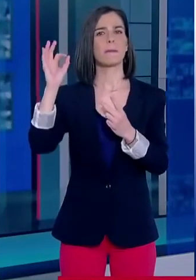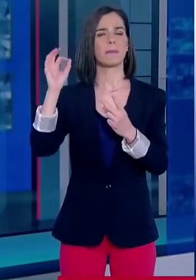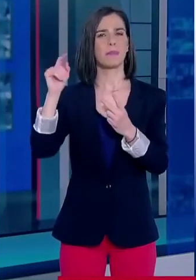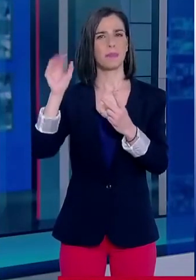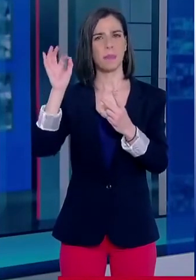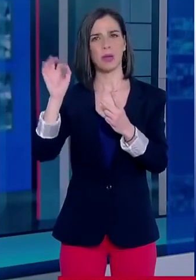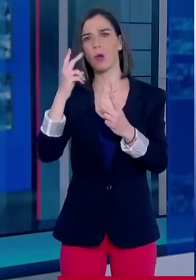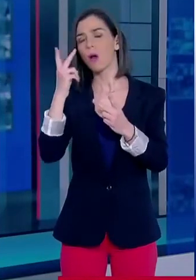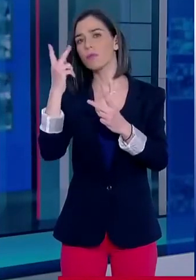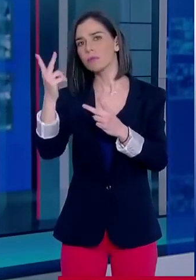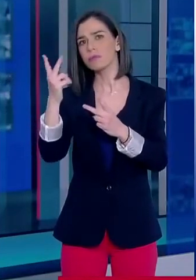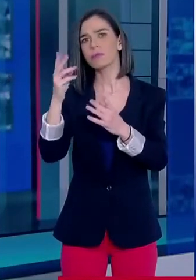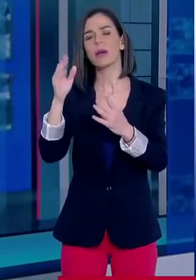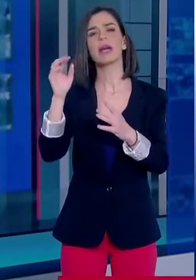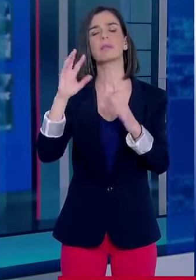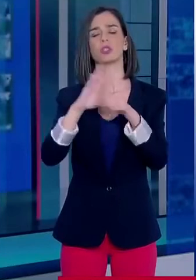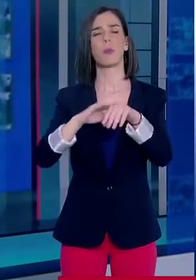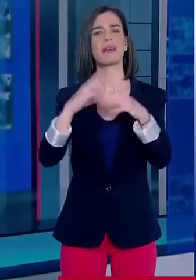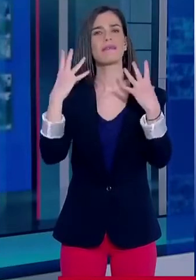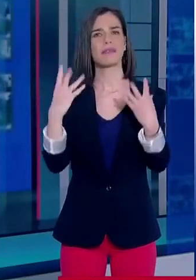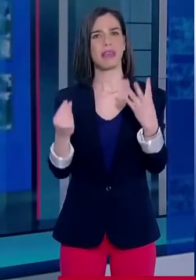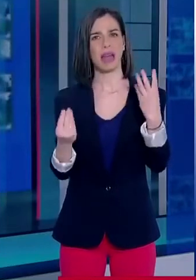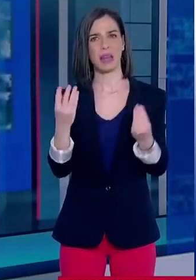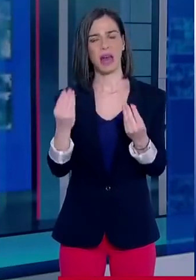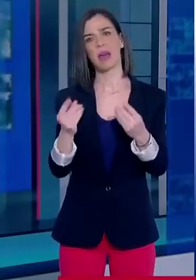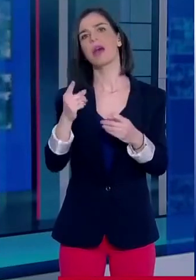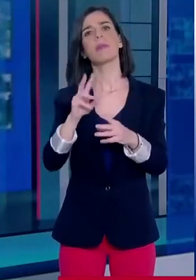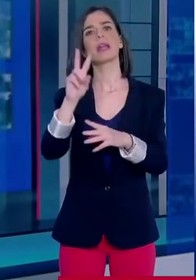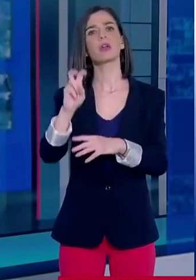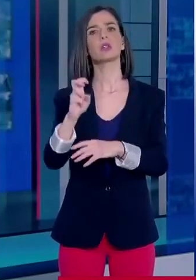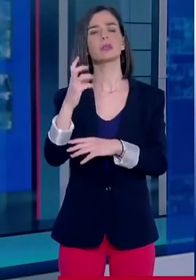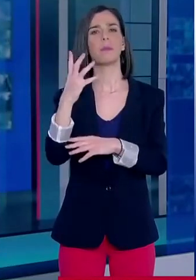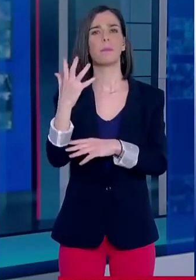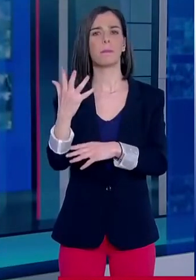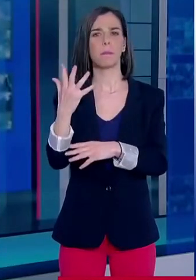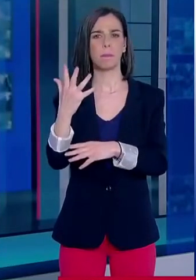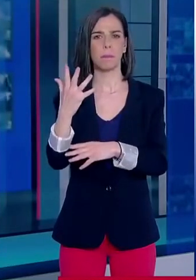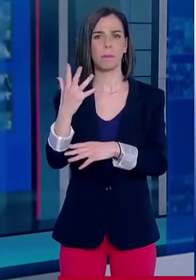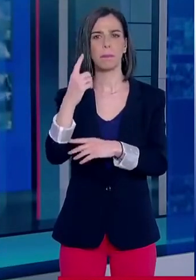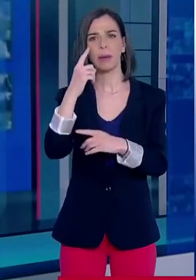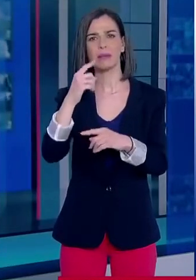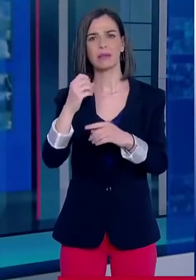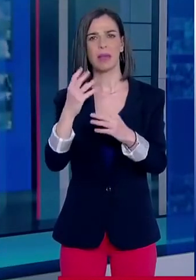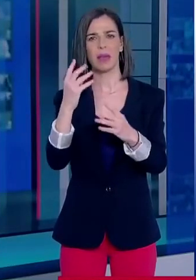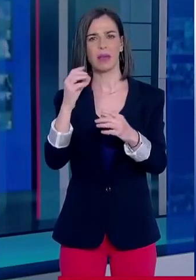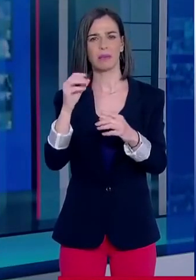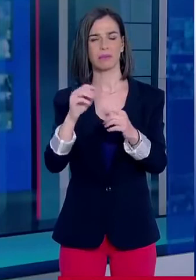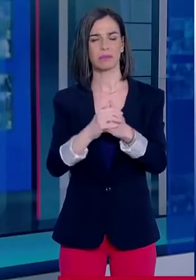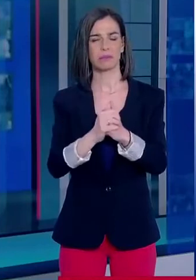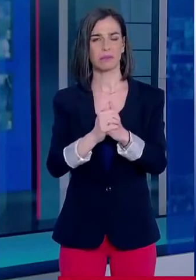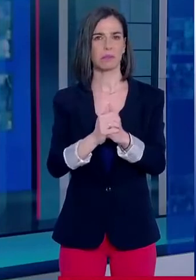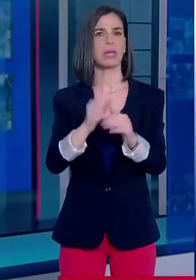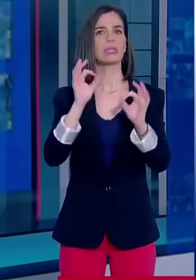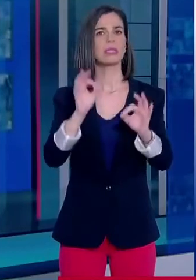περιορισμός κίνησης πολιτών σε σημεία του Δήμου Ιωαννίνων μέχρι και τις 5 Μαΐου, με ελαφριά τροποποίηση των ορών κίνησης. Πιο συγκεκριμένα,